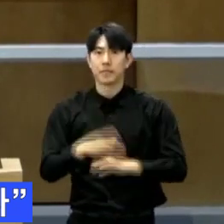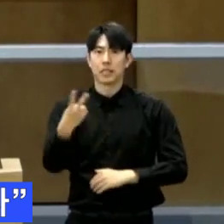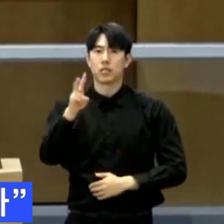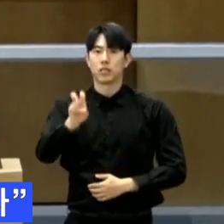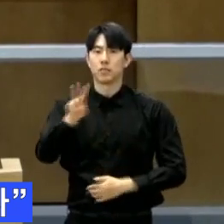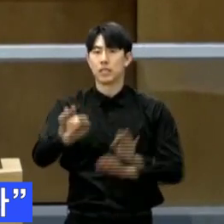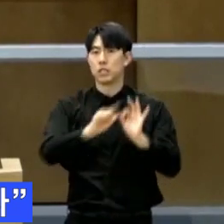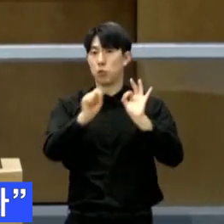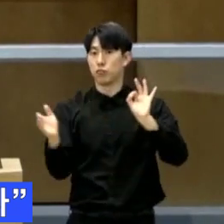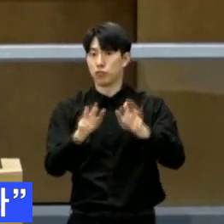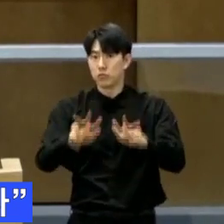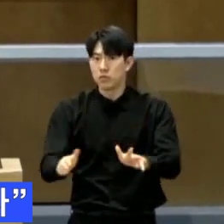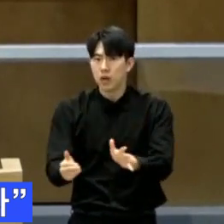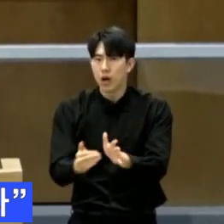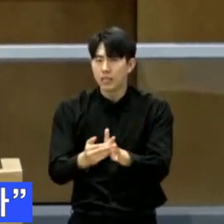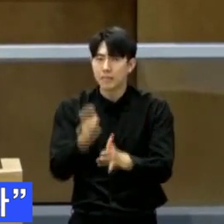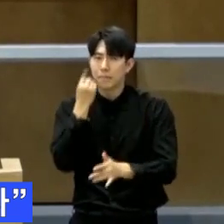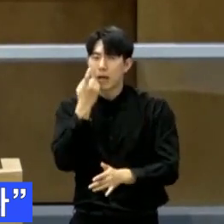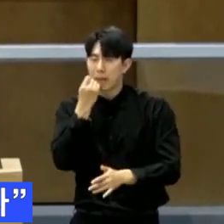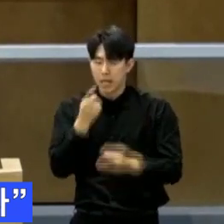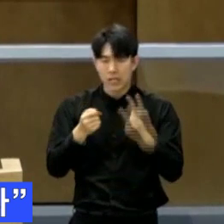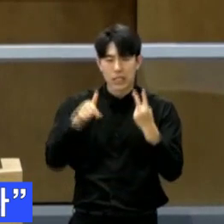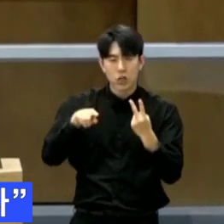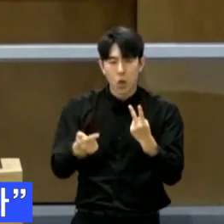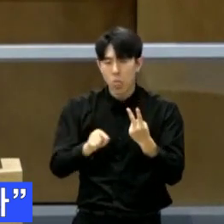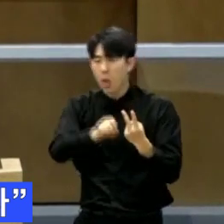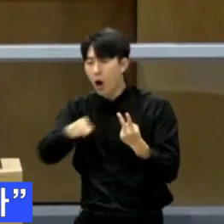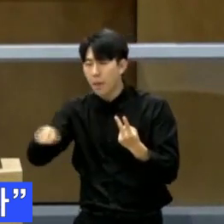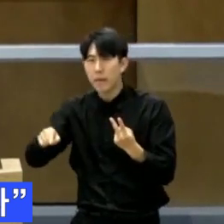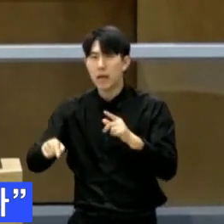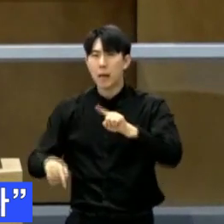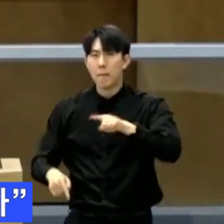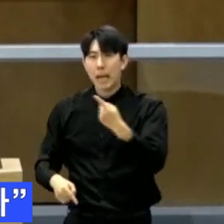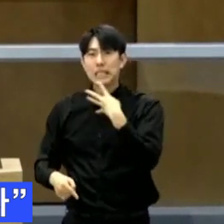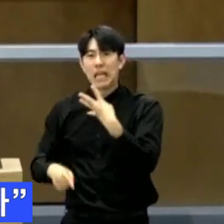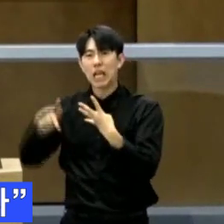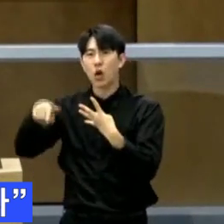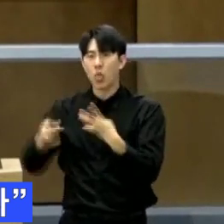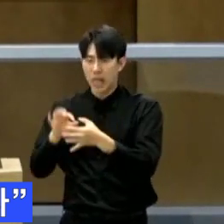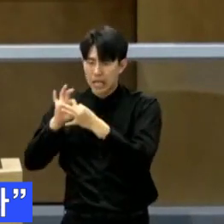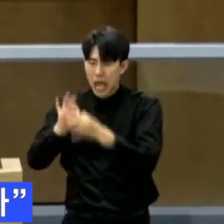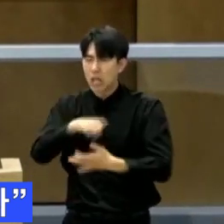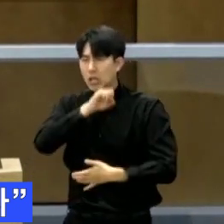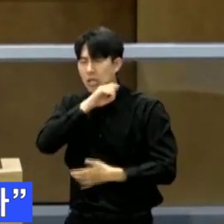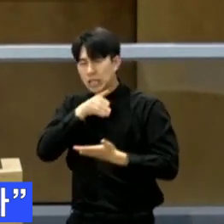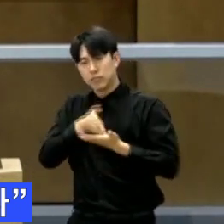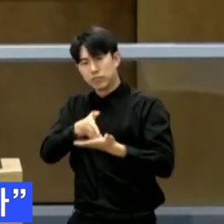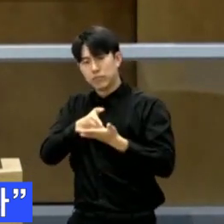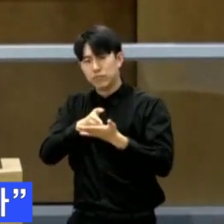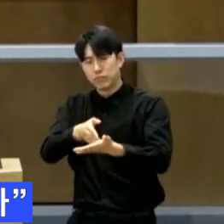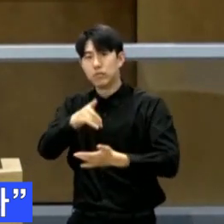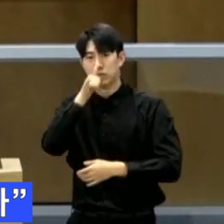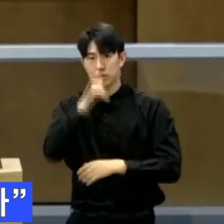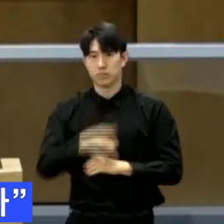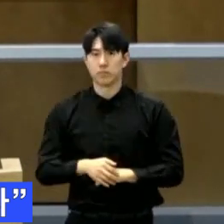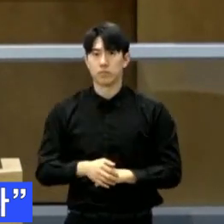2022년 10월부터 현재까지 매달 적게는 2건에서 많게는 104건에 이르기까지 꾸준히 민원이 제기되고